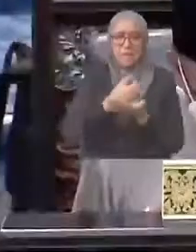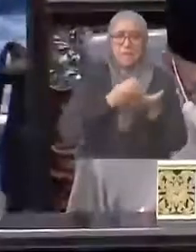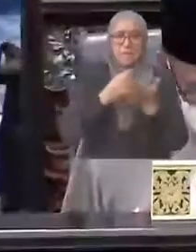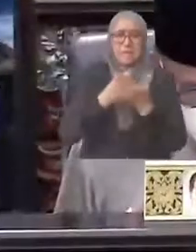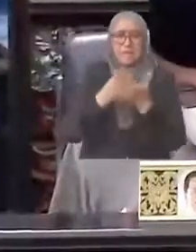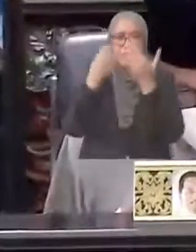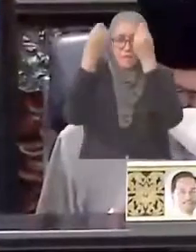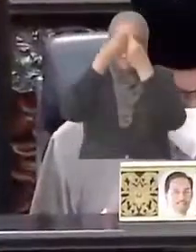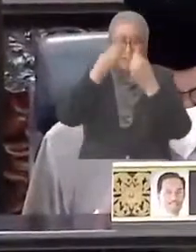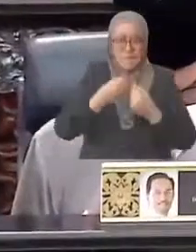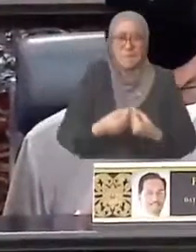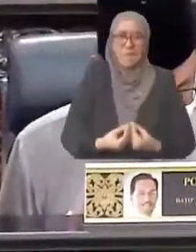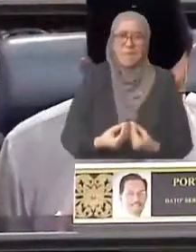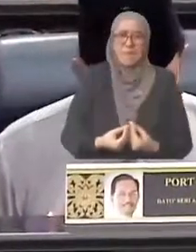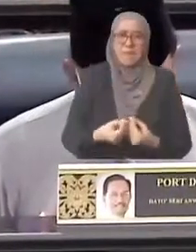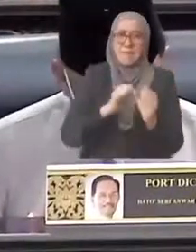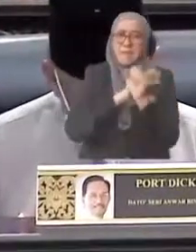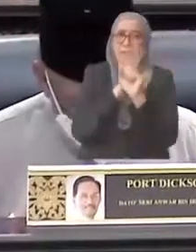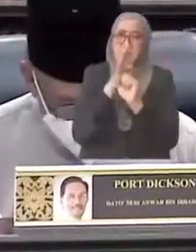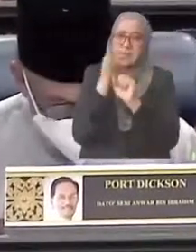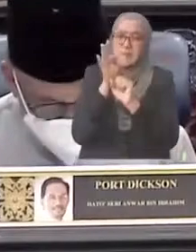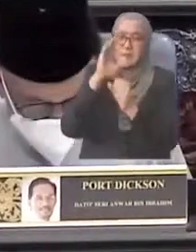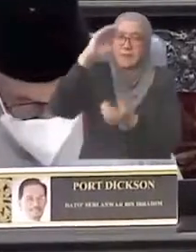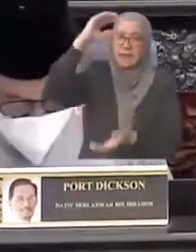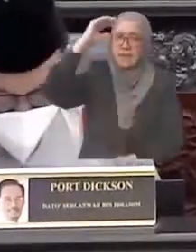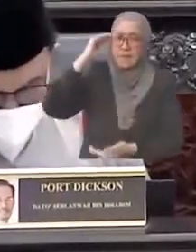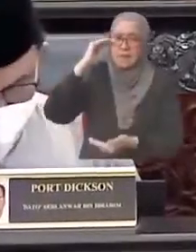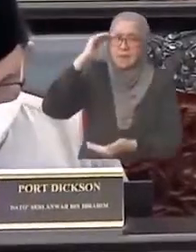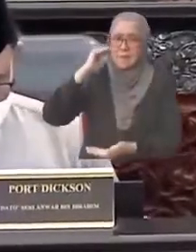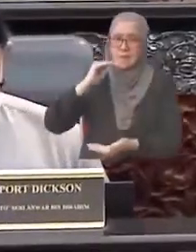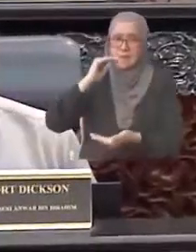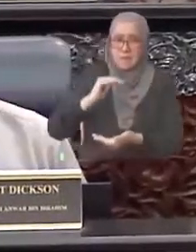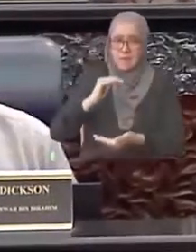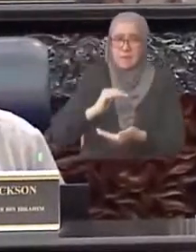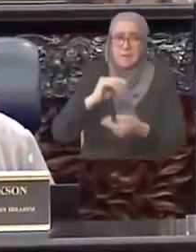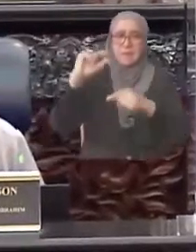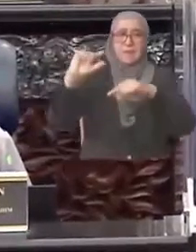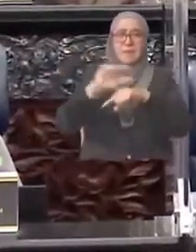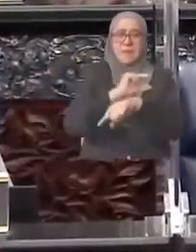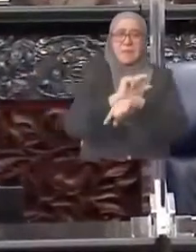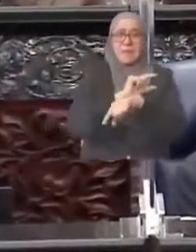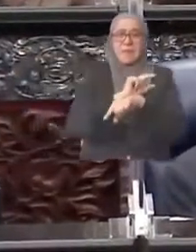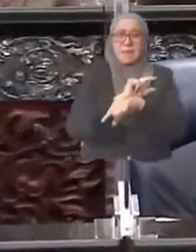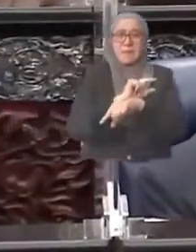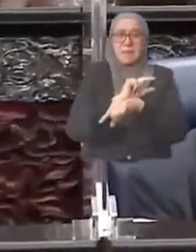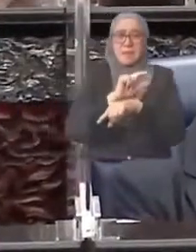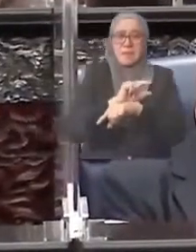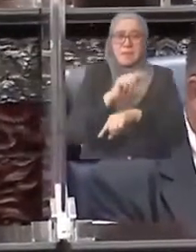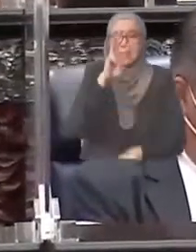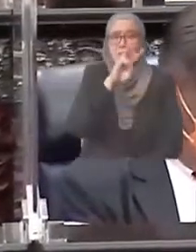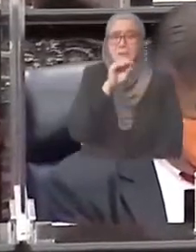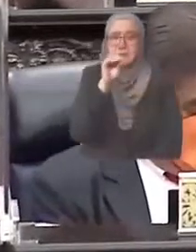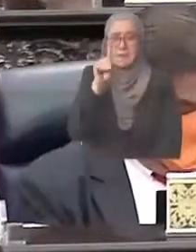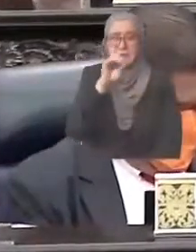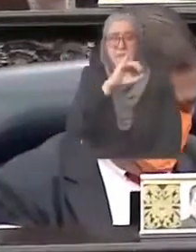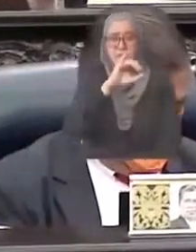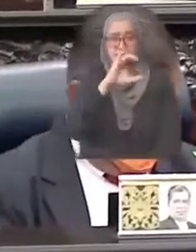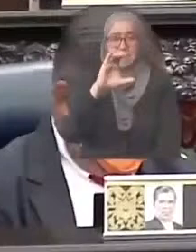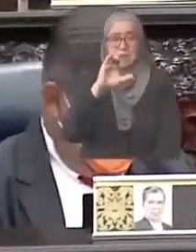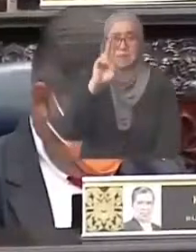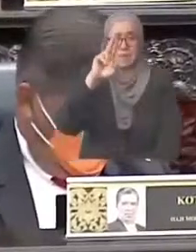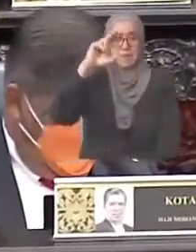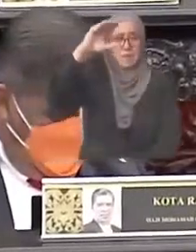b19 telah menurun sementara penggunaan what I see you bagi kisscomic 19 berada pada tahap empat puluh 200